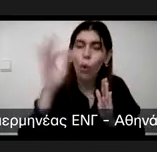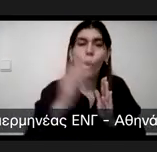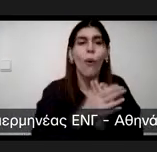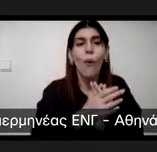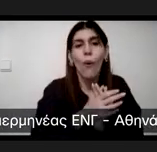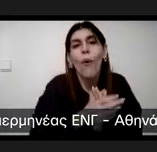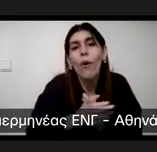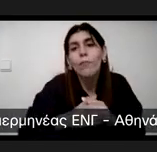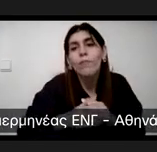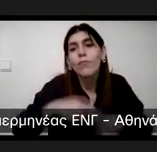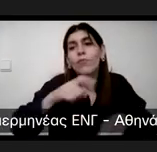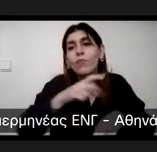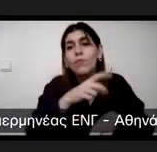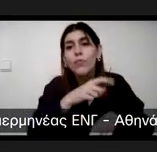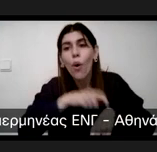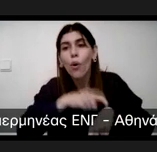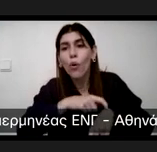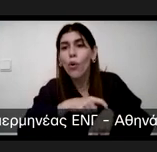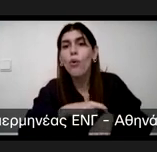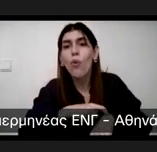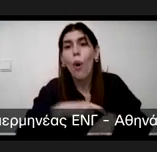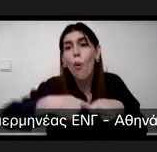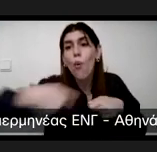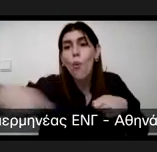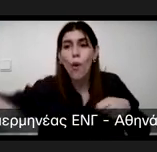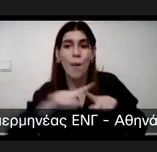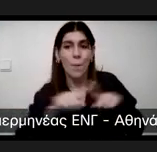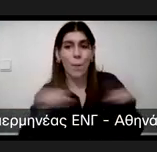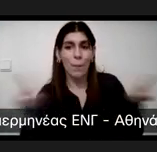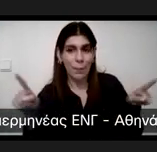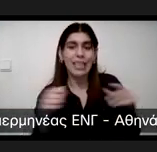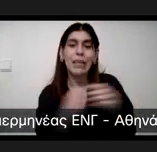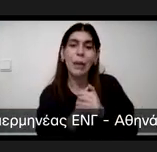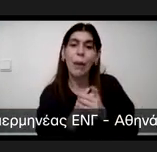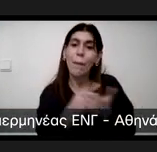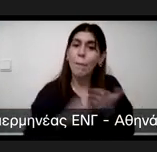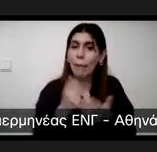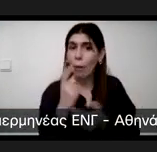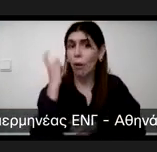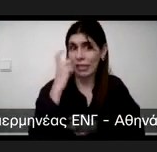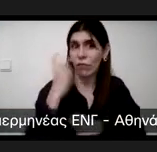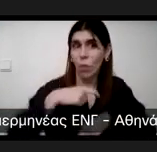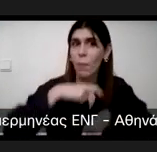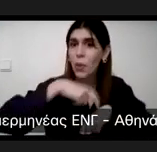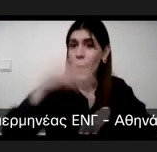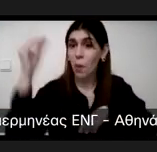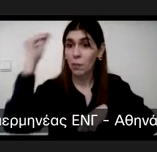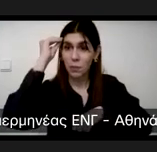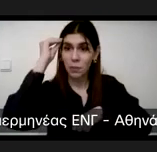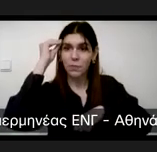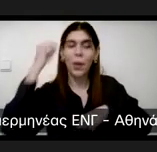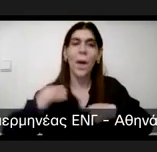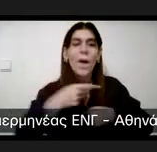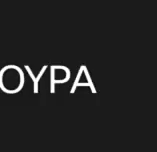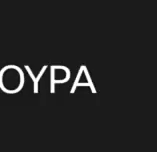σκέφτεστε καθόλου το χρόνο. Είναι μια φοβερή φράση που σκέφτομαι να τη χρησιμοποιήσω στο επόμενο συνέδριο που θα είμαι στο Προεδρείο. Γιατί